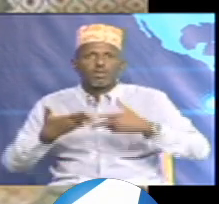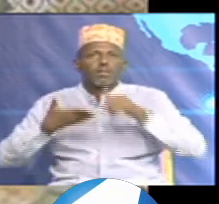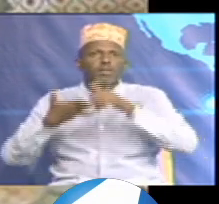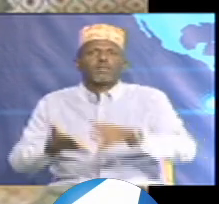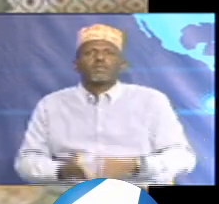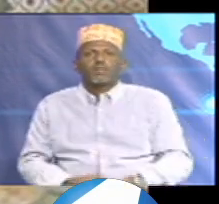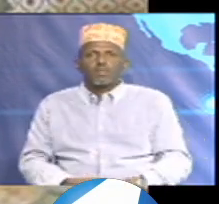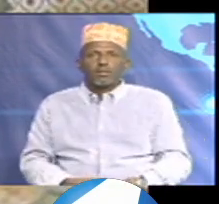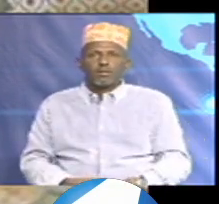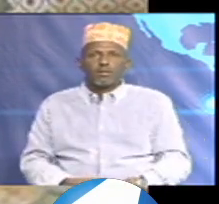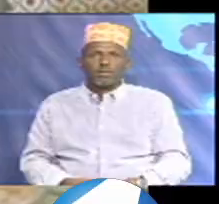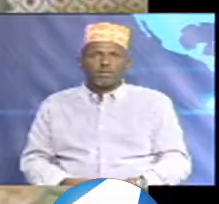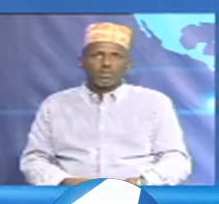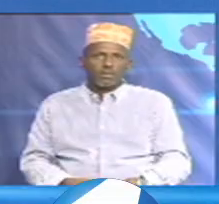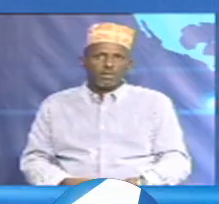Pakistan.